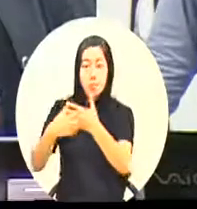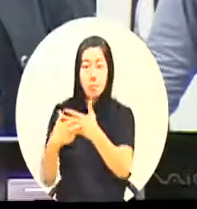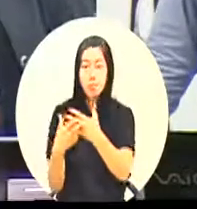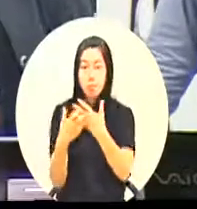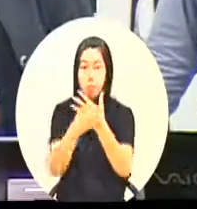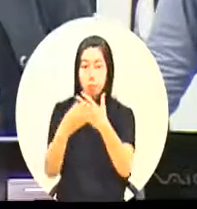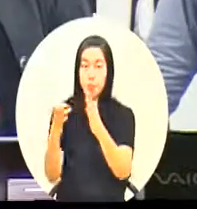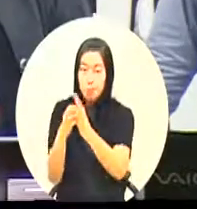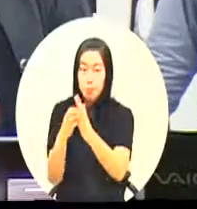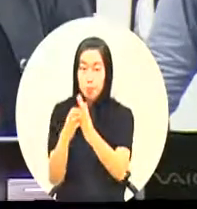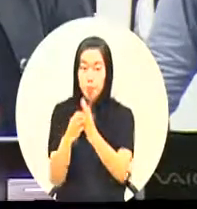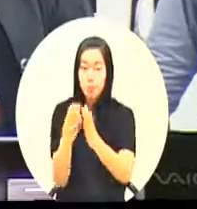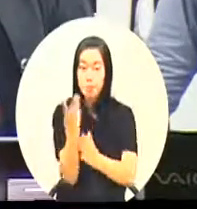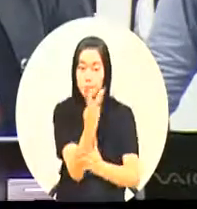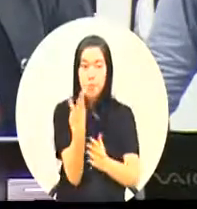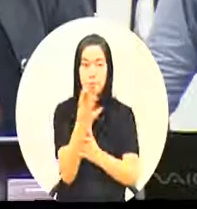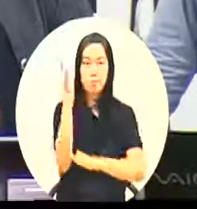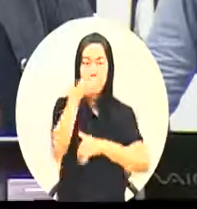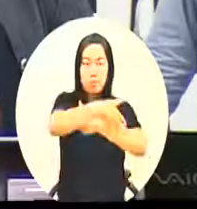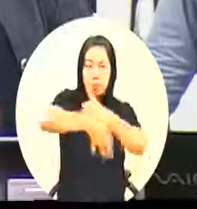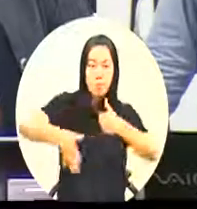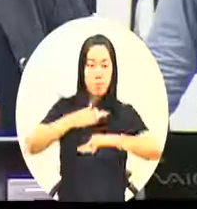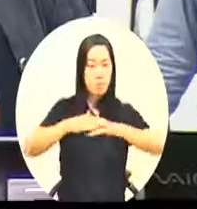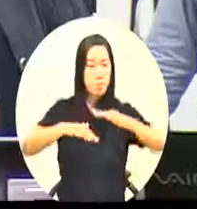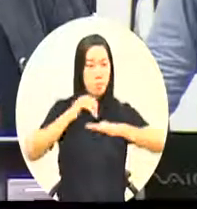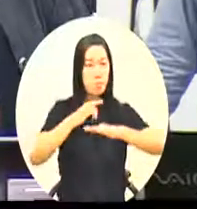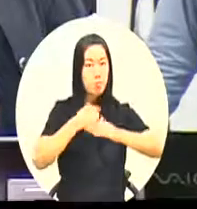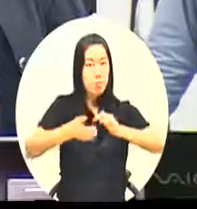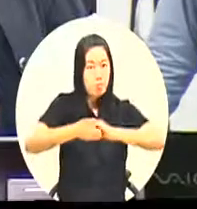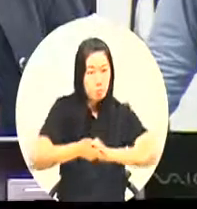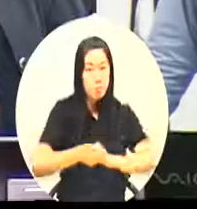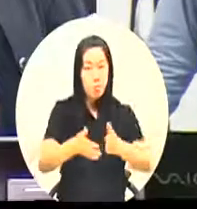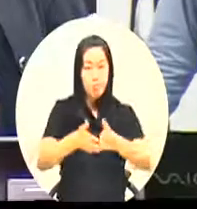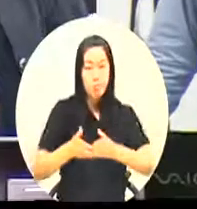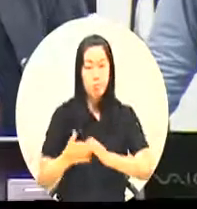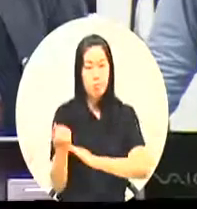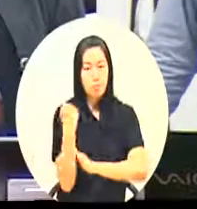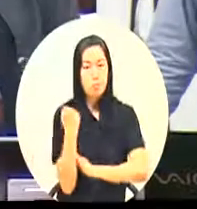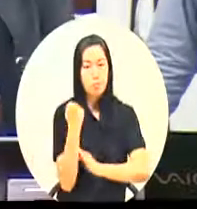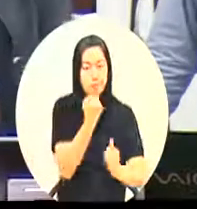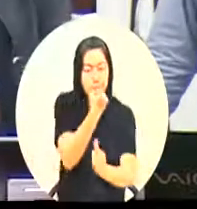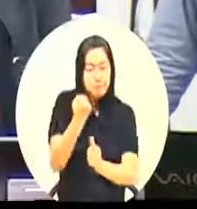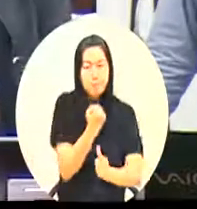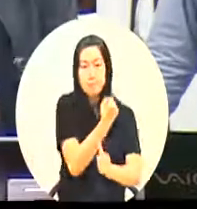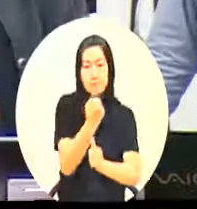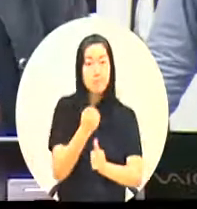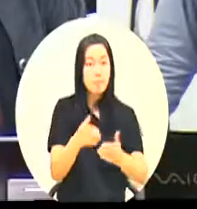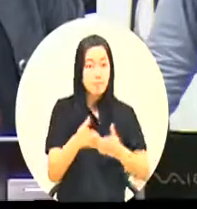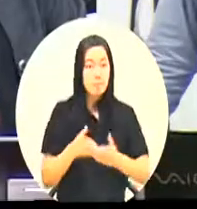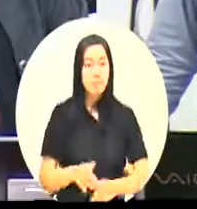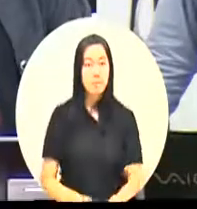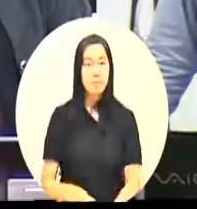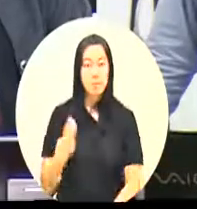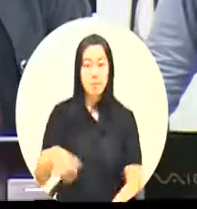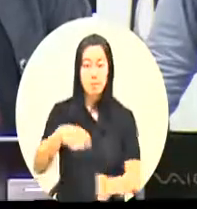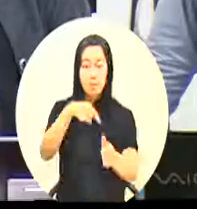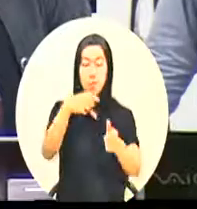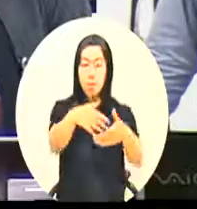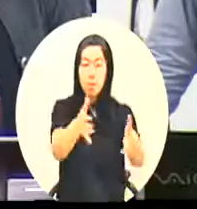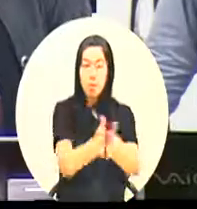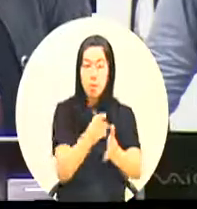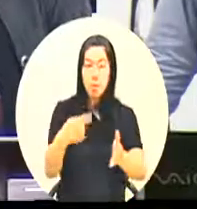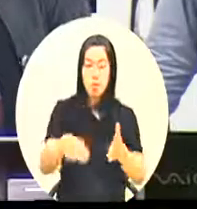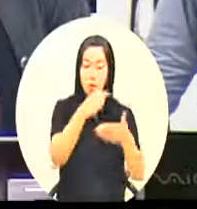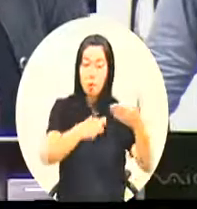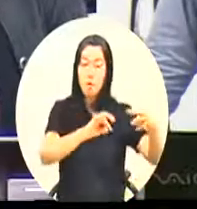跨局处的合作，那我们一定会努力来做一些把关。那现在教育部他每年有修